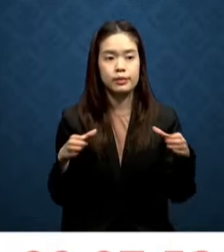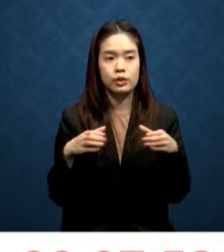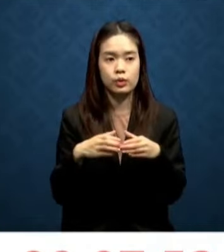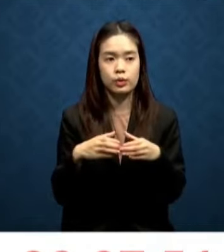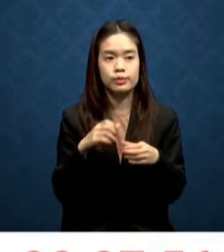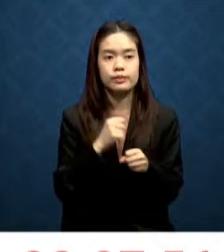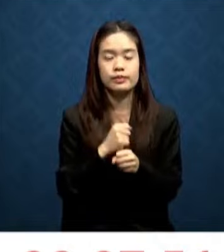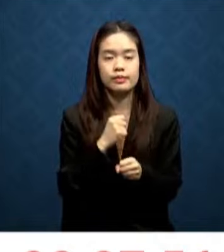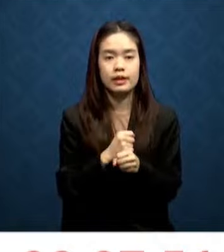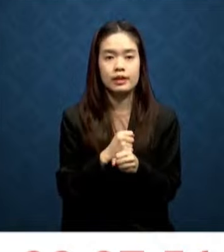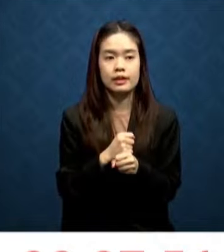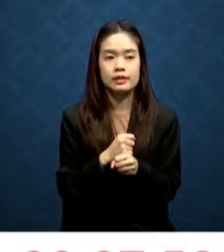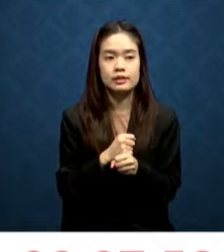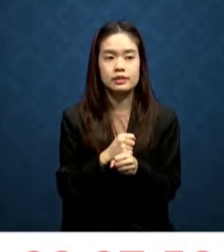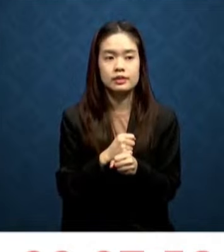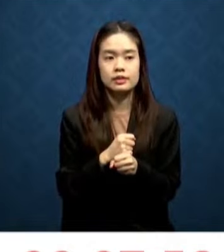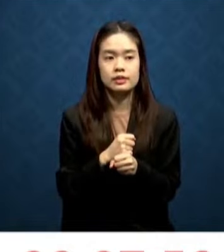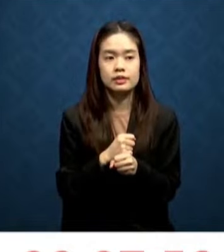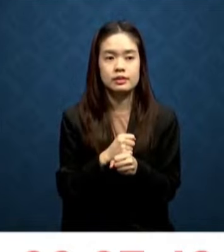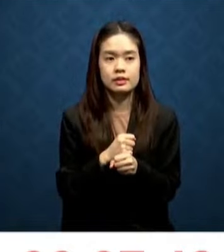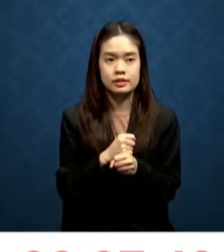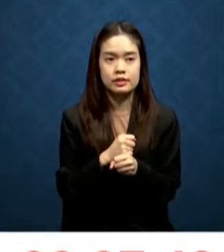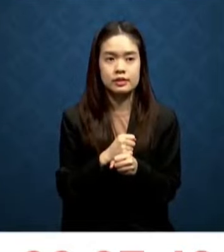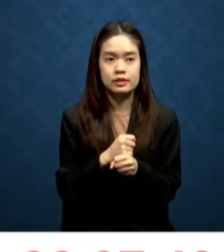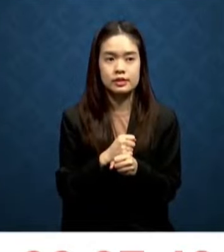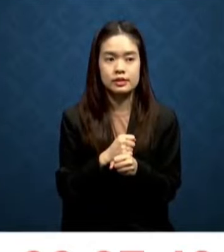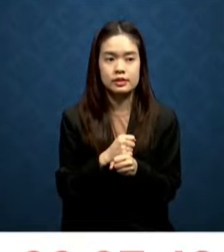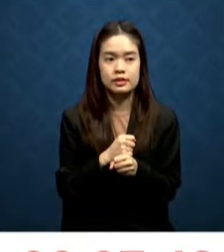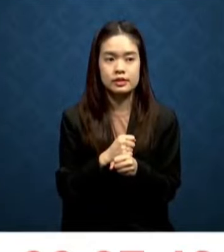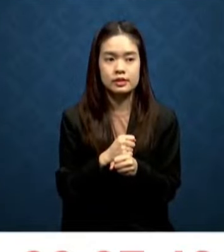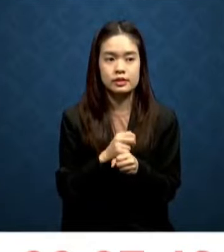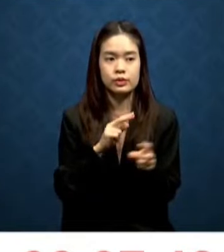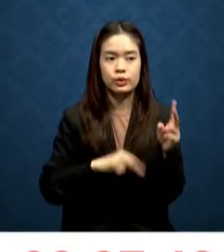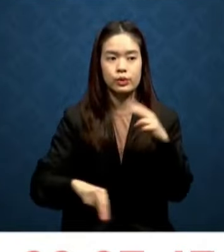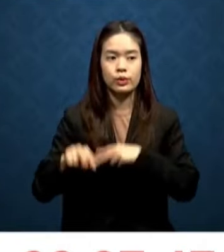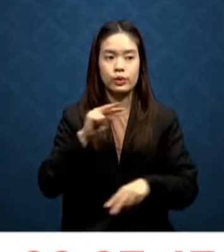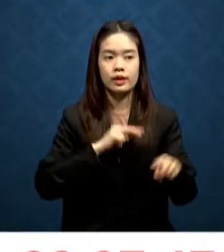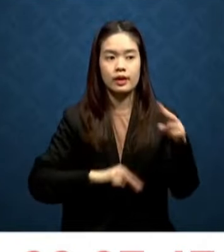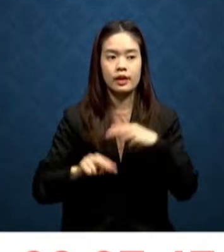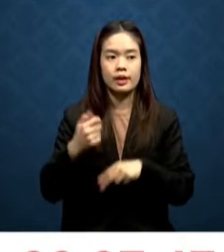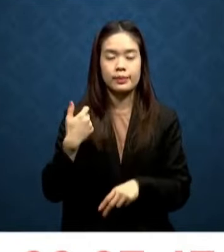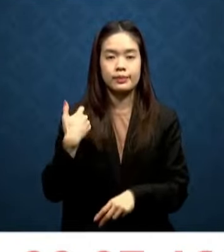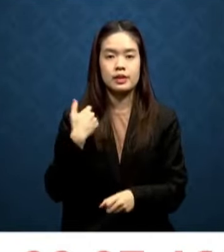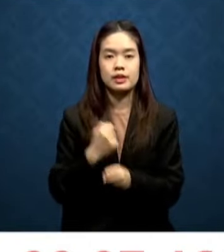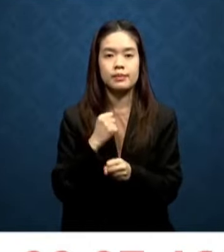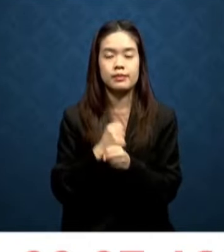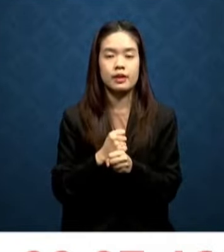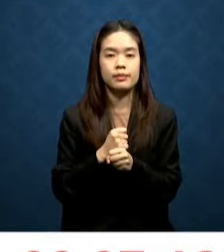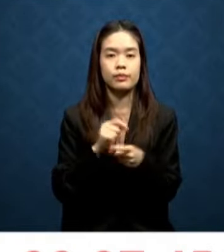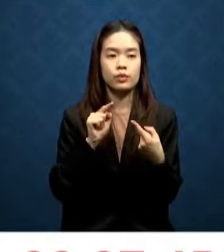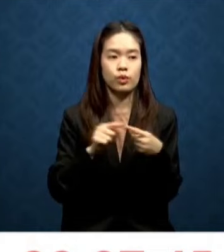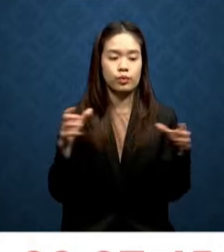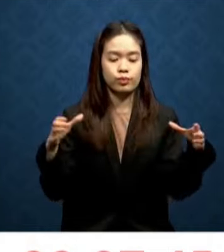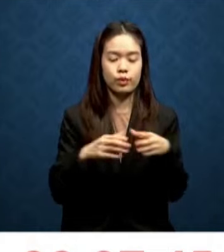รที่ เป็นผู้กำกับดูแลนะและมีบทบาทในเรื่ององค์กรอิสระ